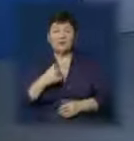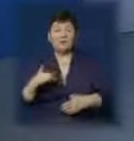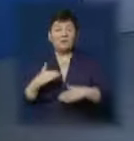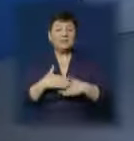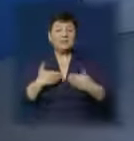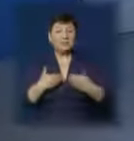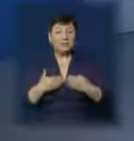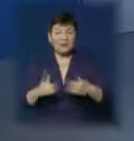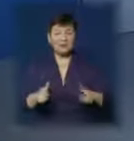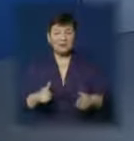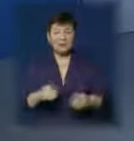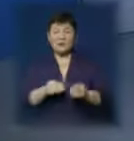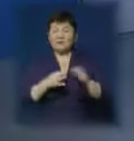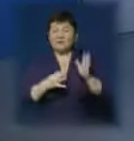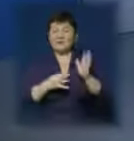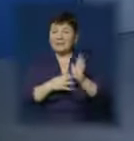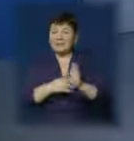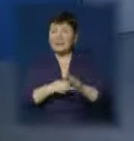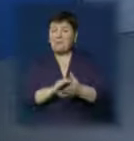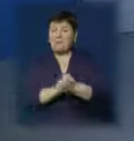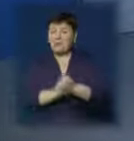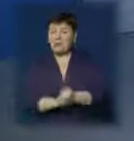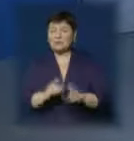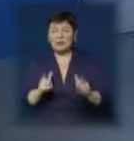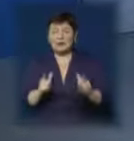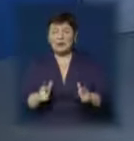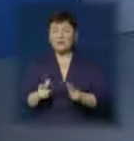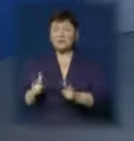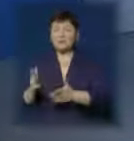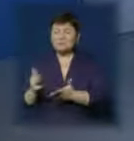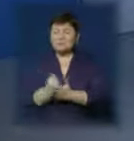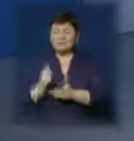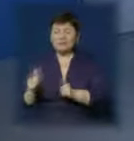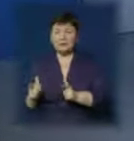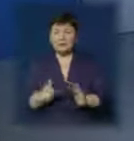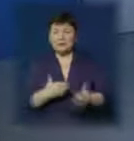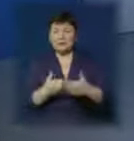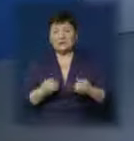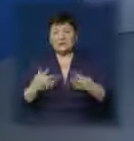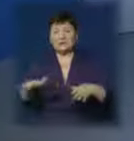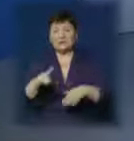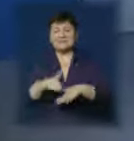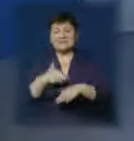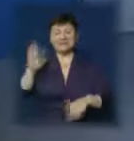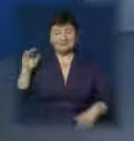випуску о 19:00. Миру нам, злагоди та успішної підготовки до свят. На все добре!